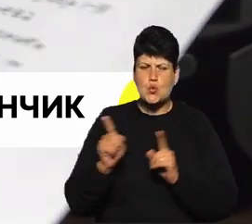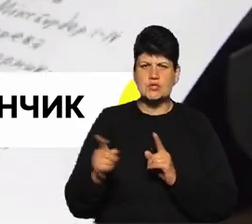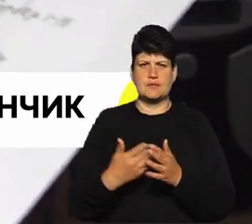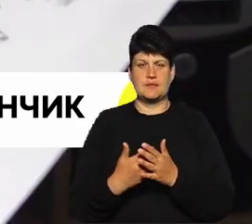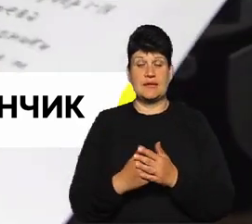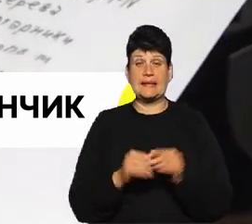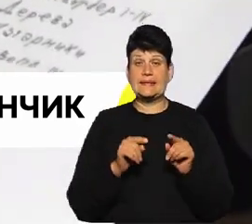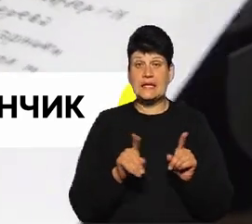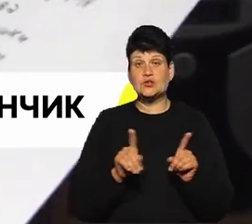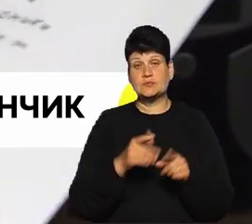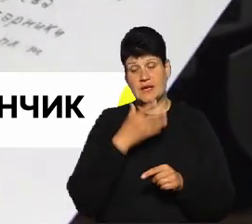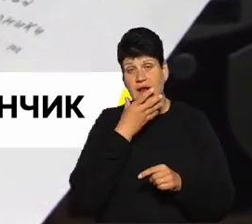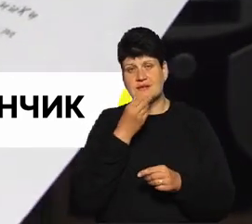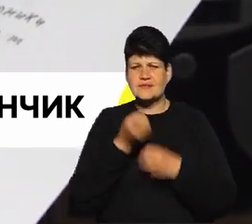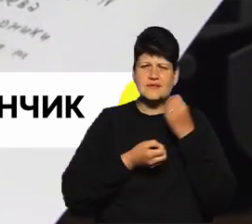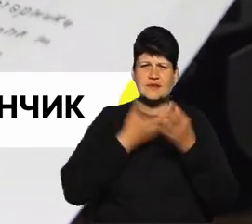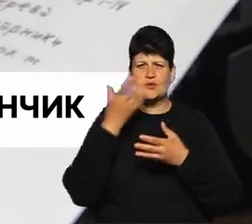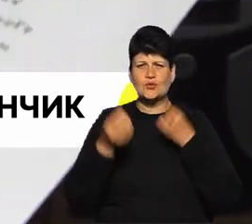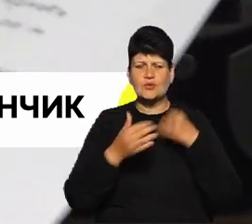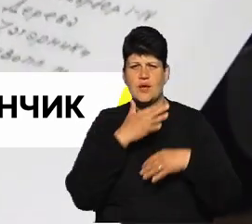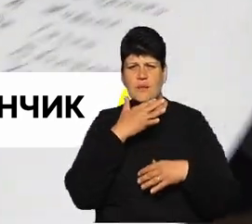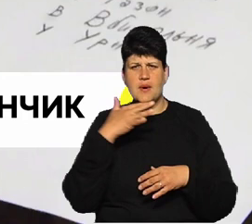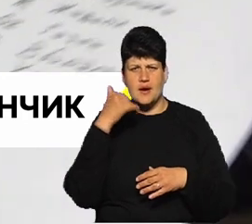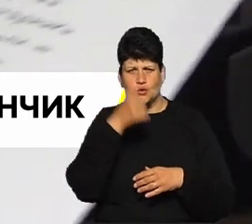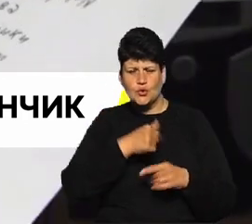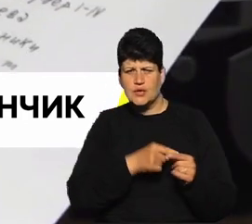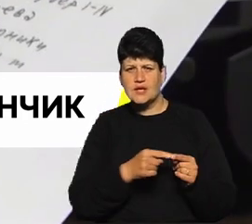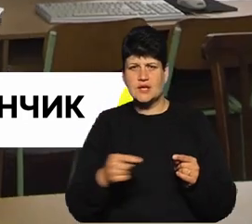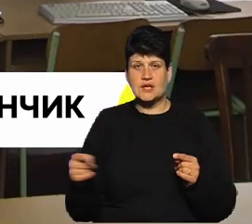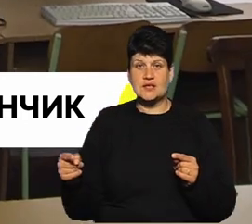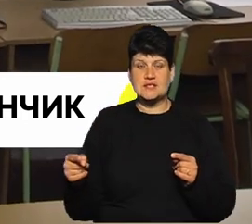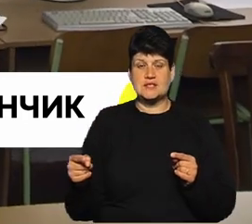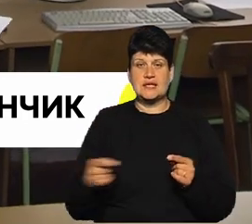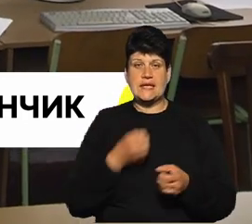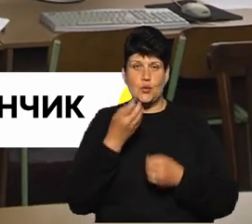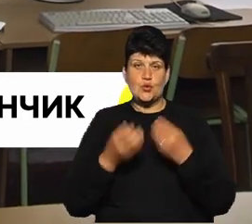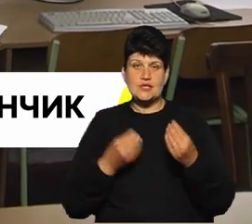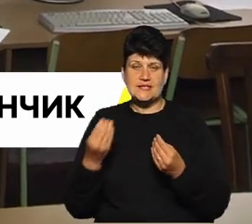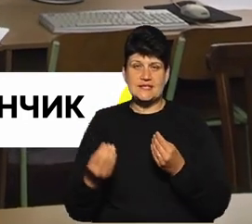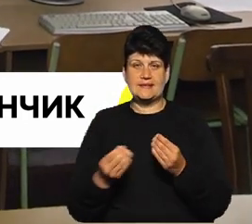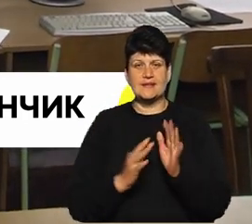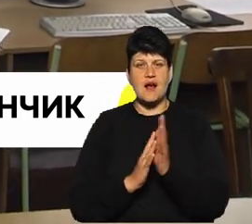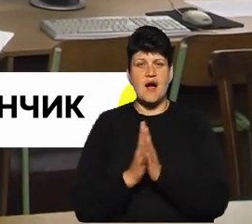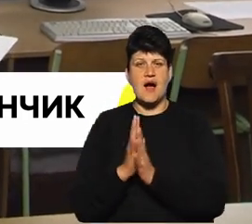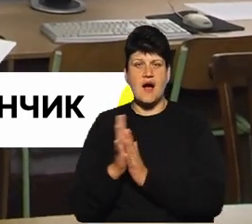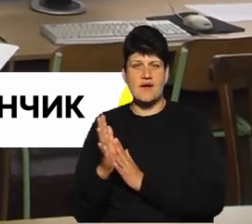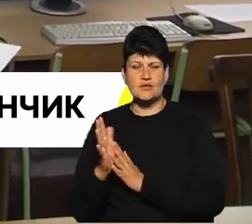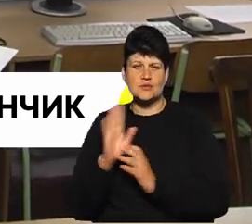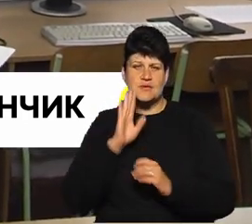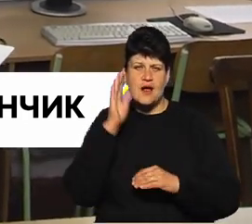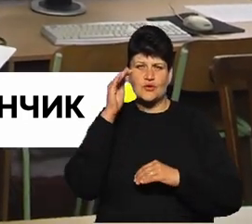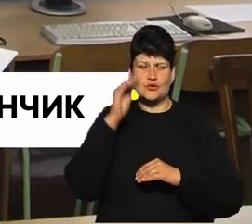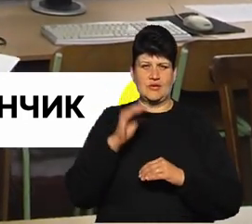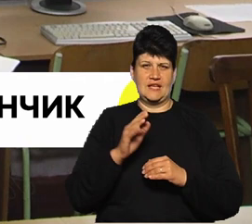тих, що красиво цвітуть, багаторічні, на красиво цвітучі кущі. Декоративні трави, щоб з ранньої весни до